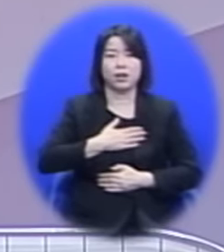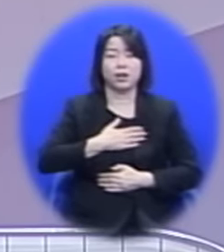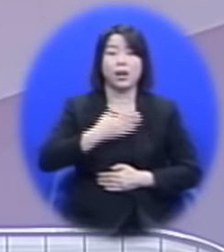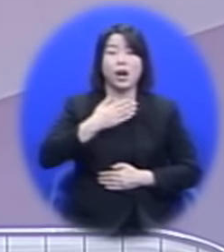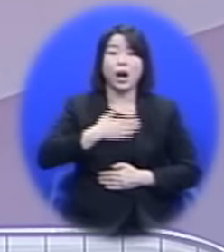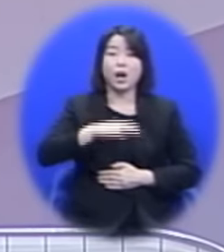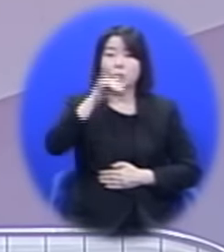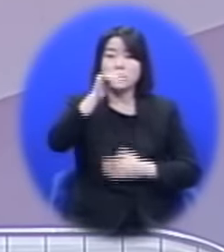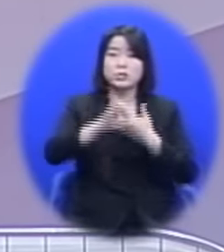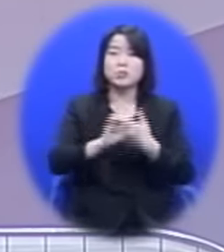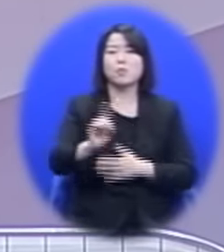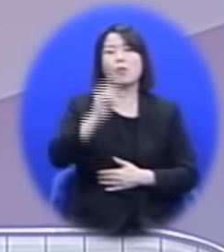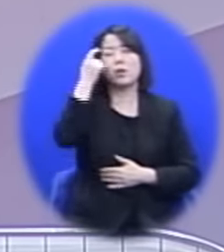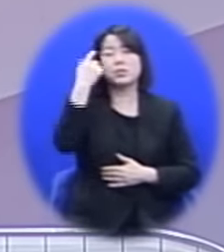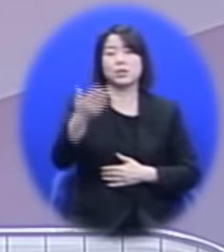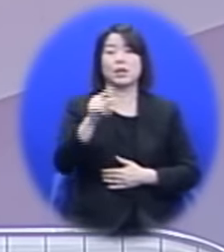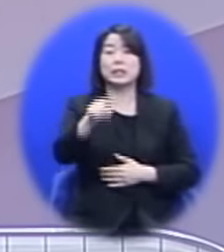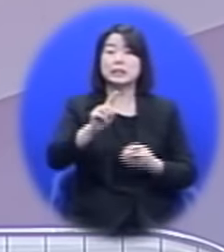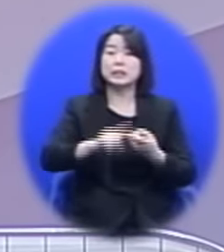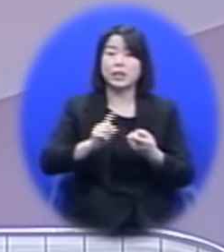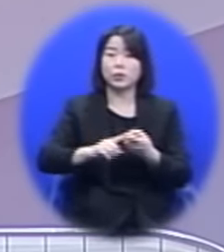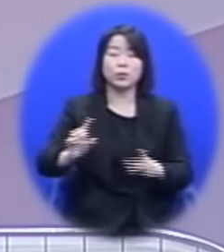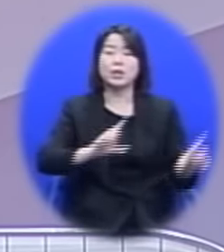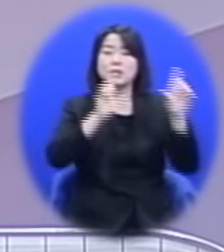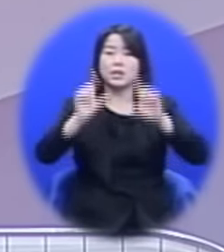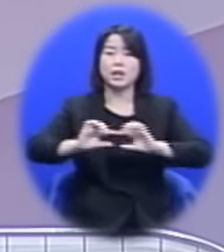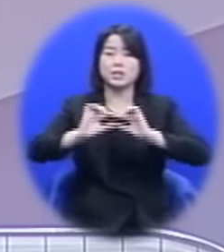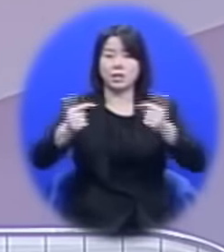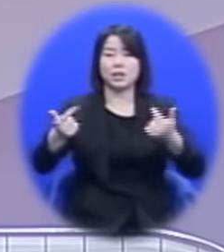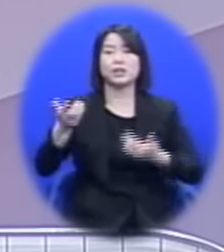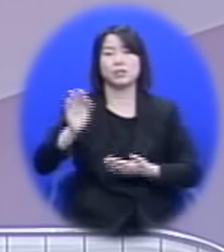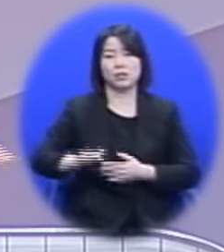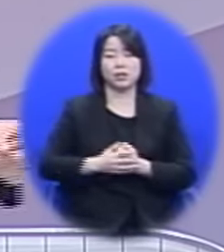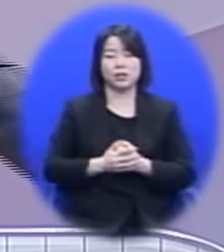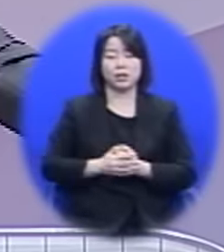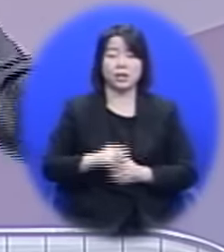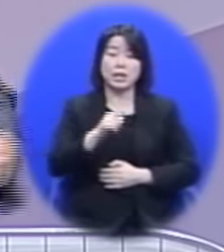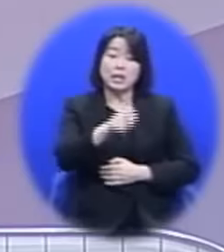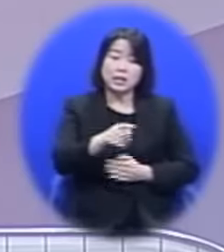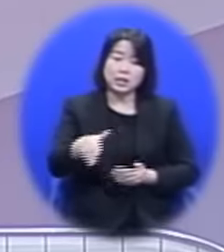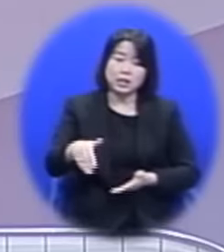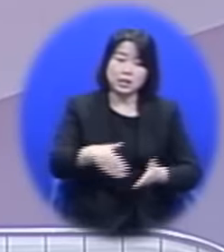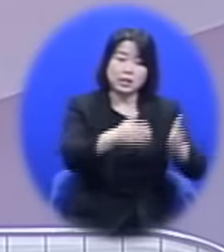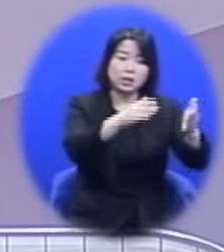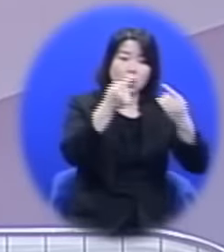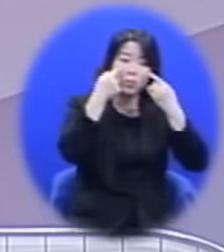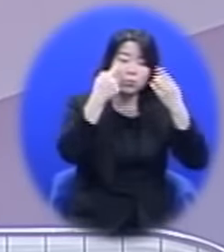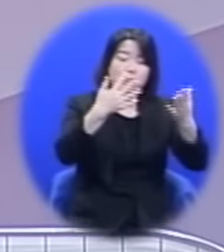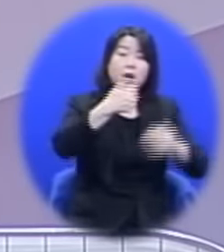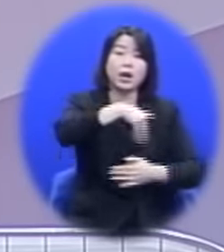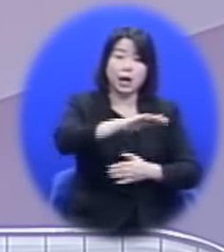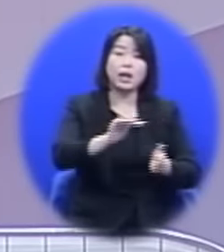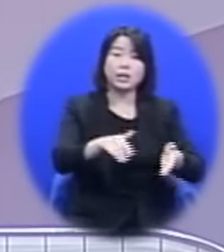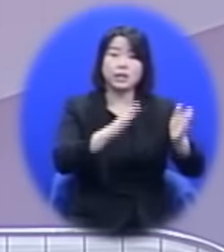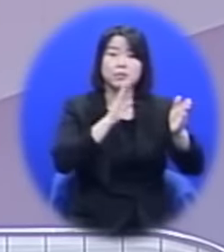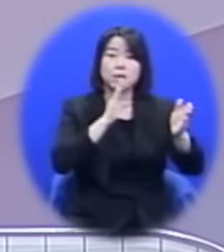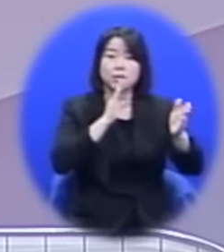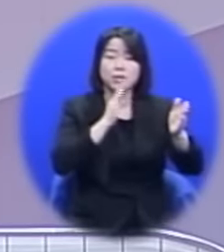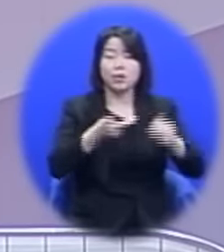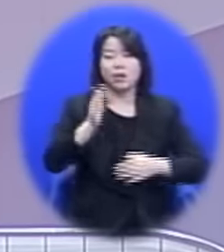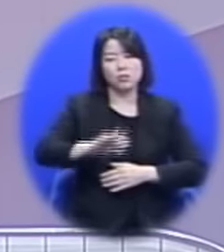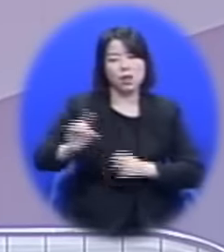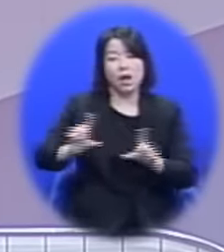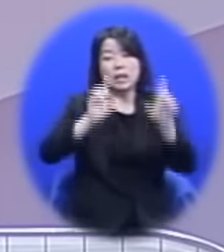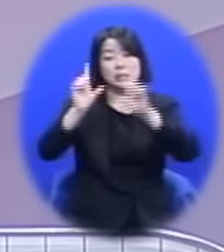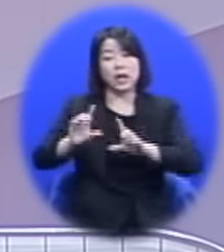알고 있으면 뭐합니까? 그대로 사라지지 않는다면. 이 길은 이 길이 분명하게 가야 될 길인데 실제로 살아보니까